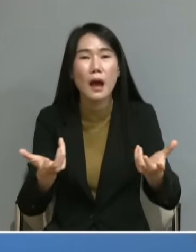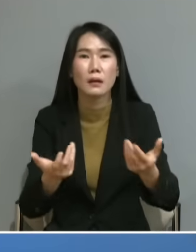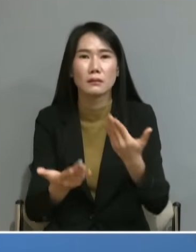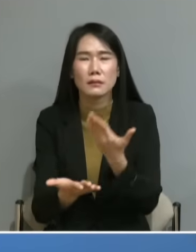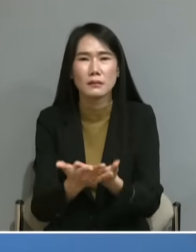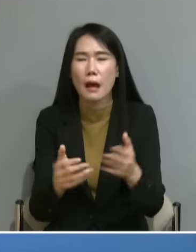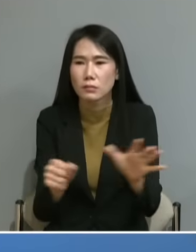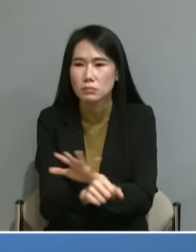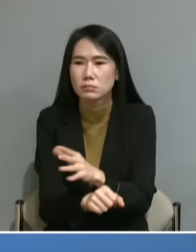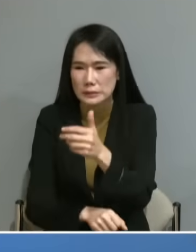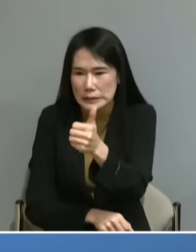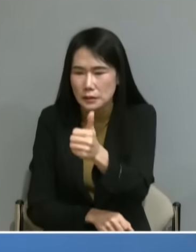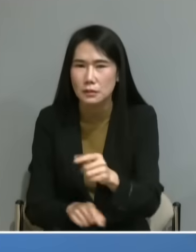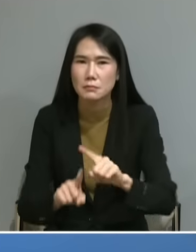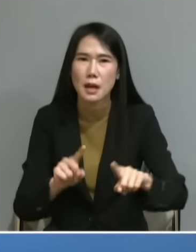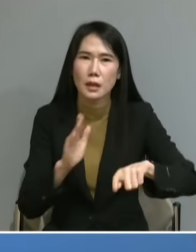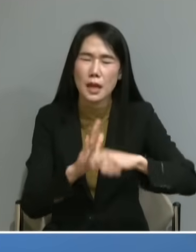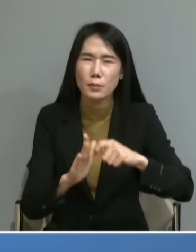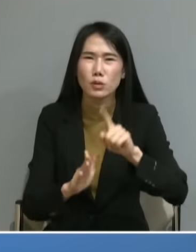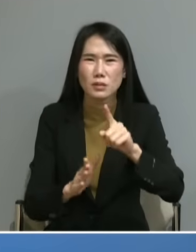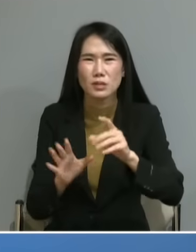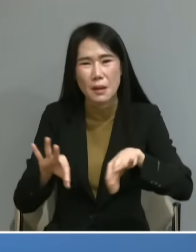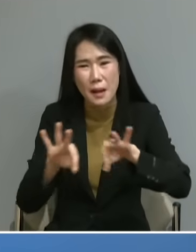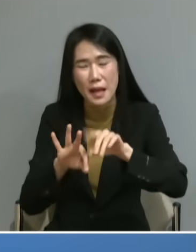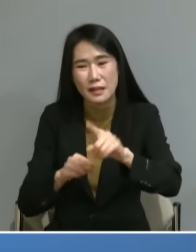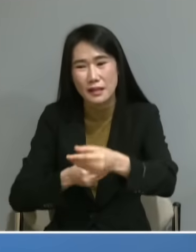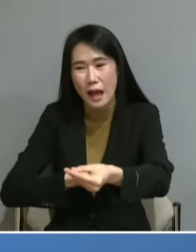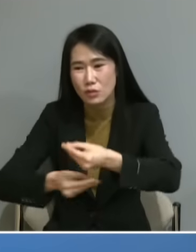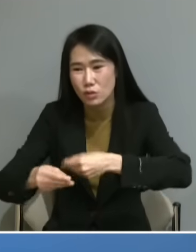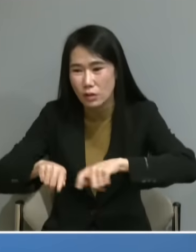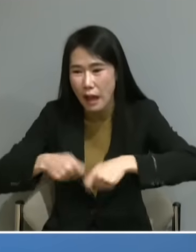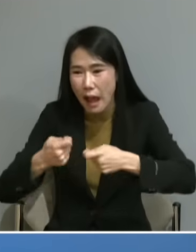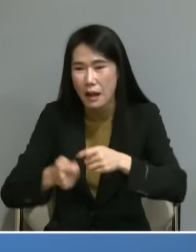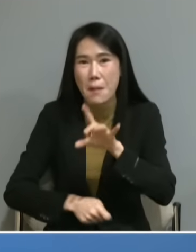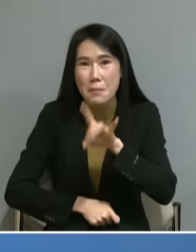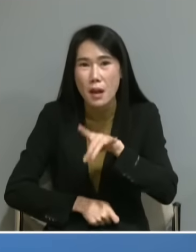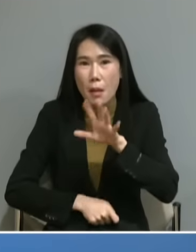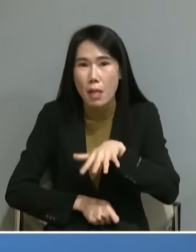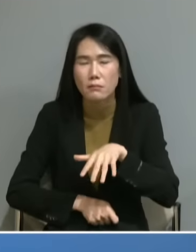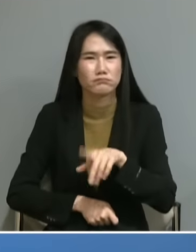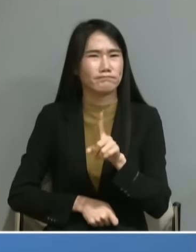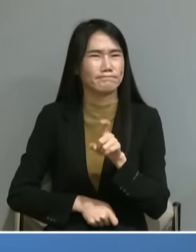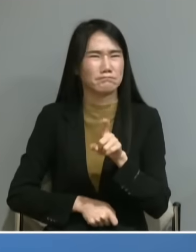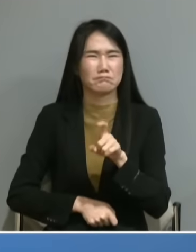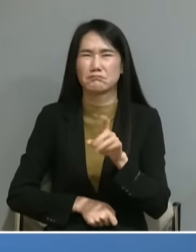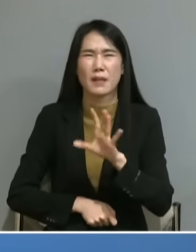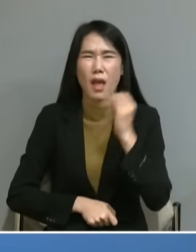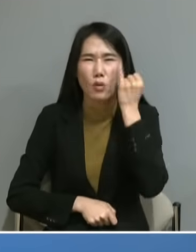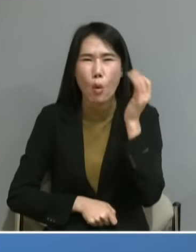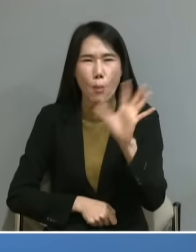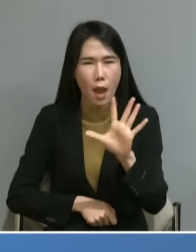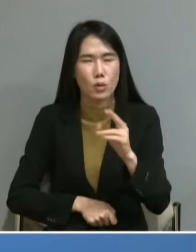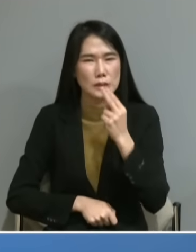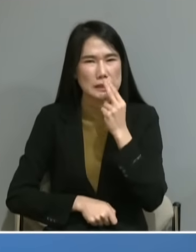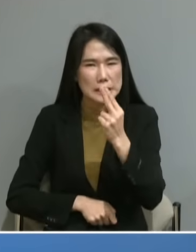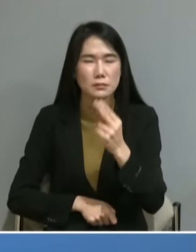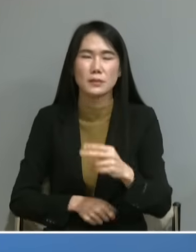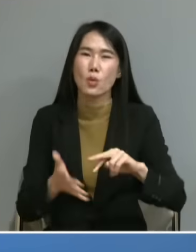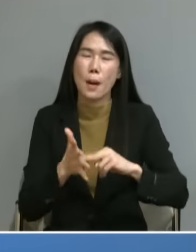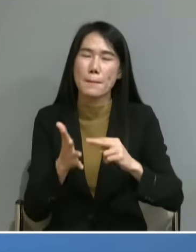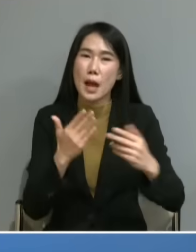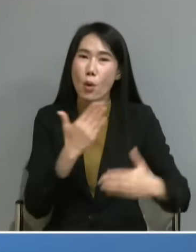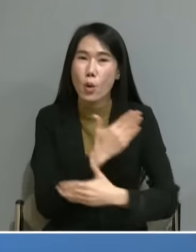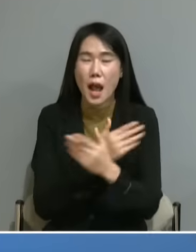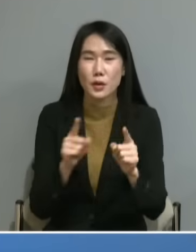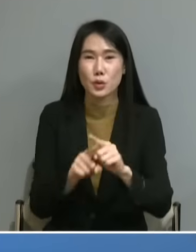ราคาเต็มจึงไม่มีเหตุใดๆที่จะออกมาเป็นเงินสดนะครับมันก็เป็นจึงไม่เป็นเหตุใดๆ